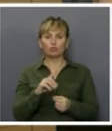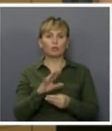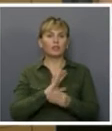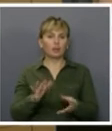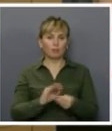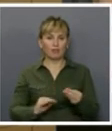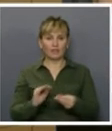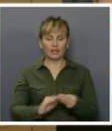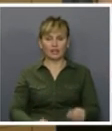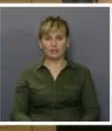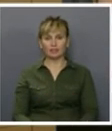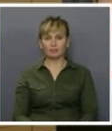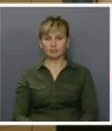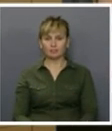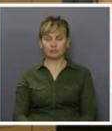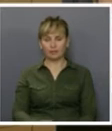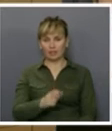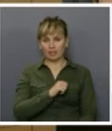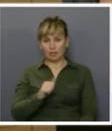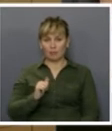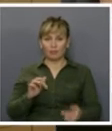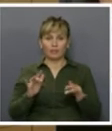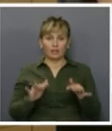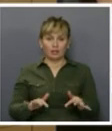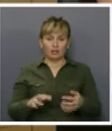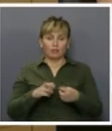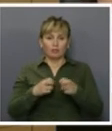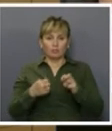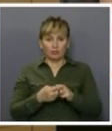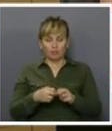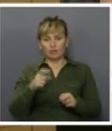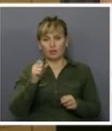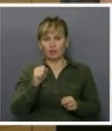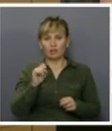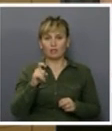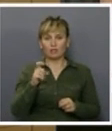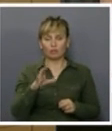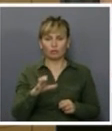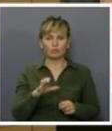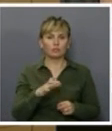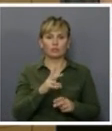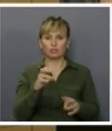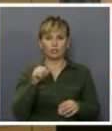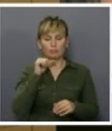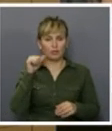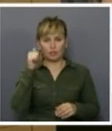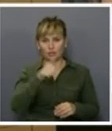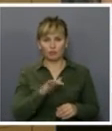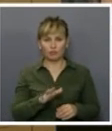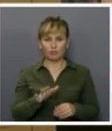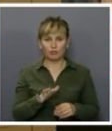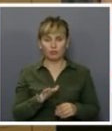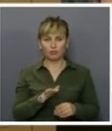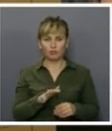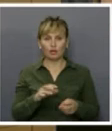повторение подобных ситуаций? На самом деле проблема с Харгосом, она не прошлогодняя. Не прошлогодняя, да? Да,